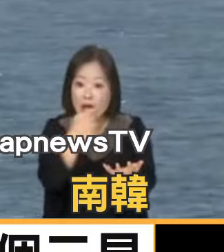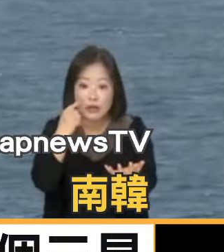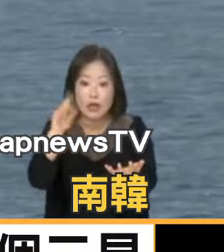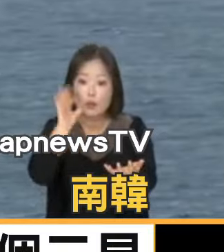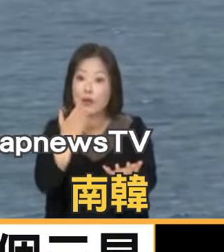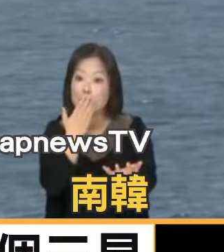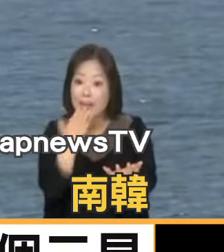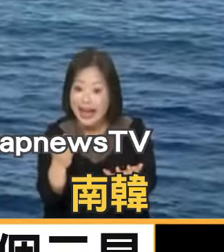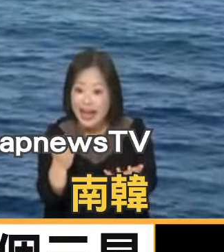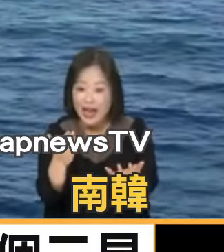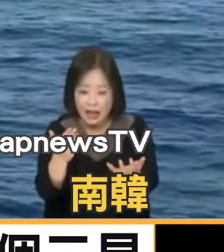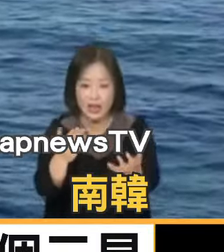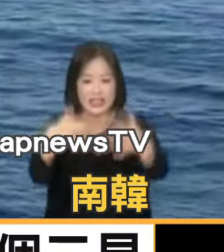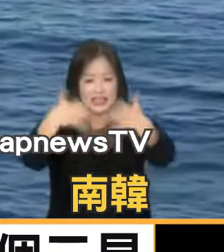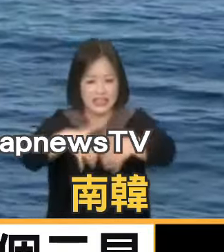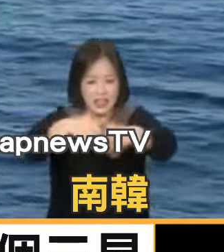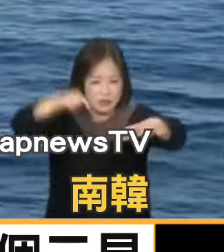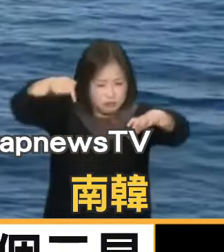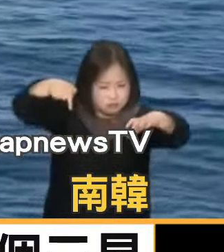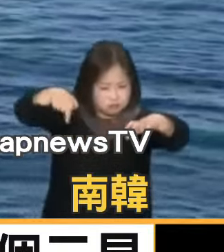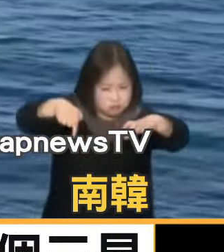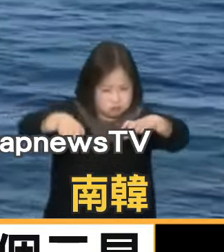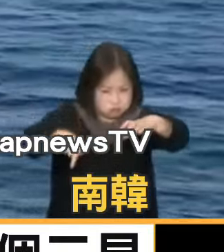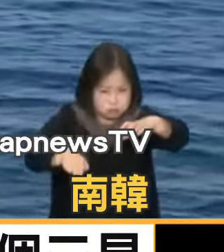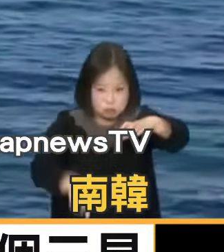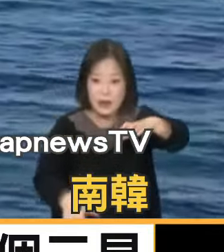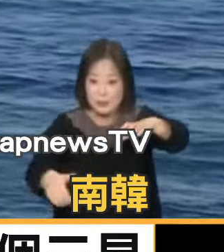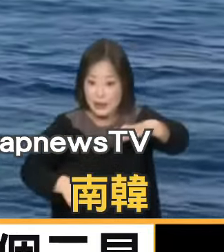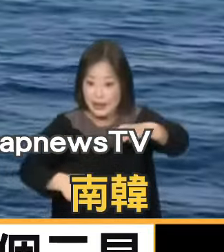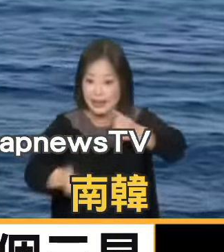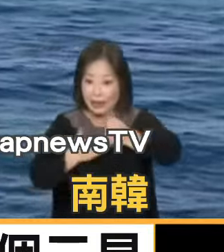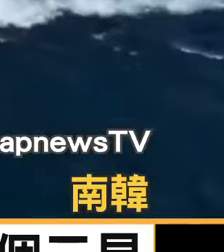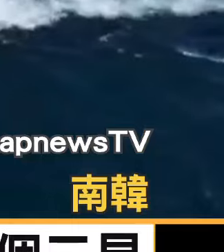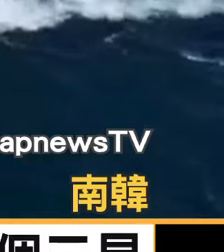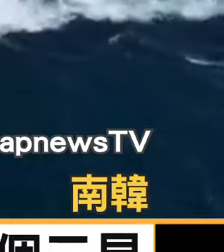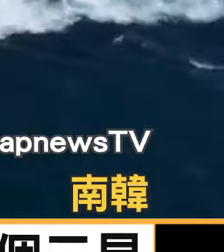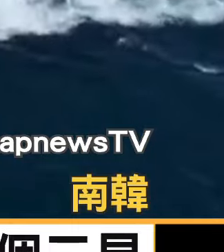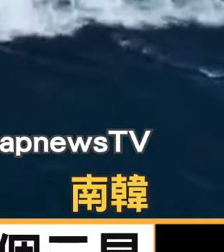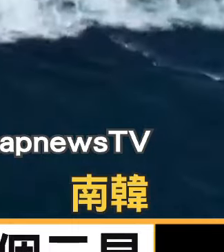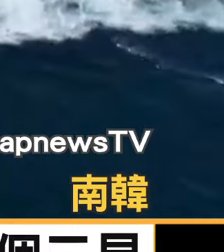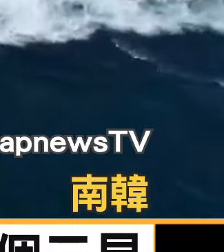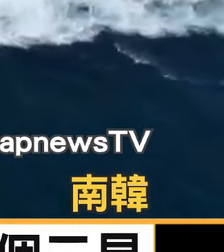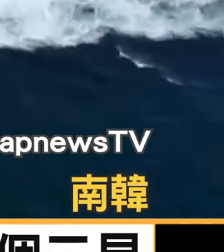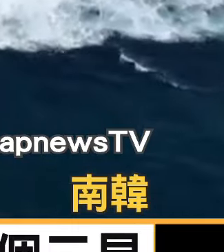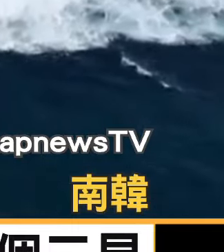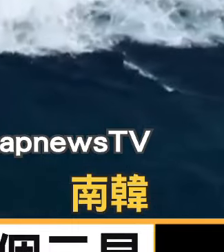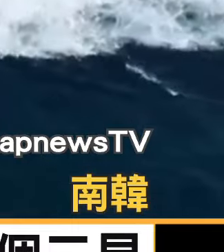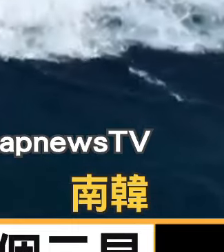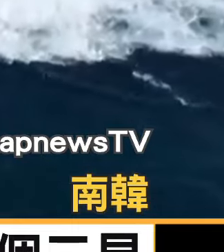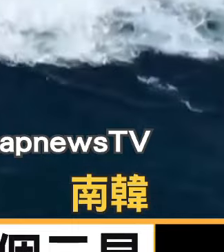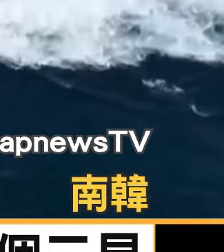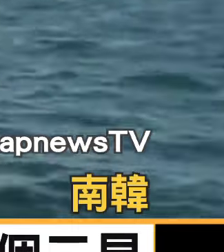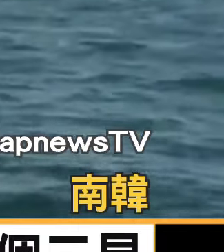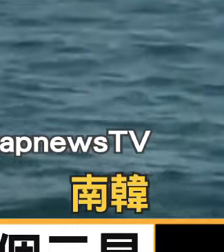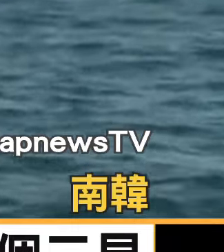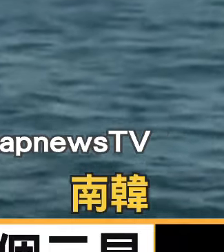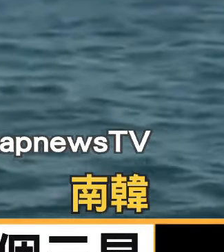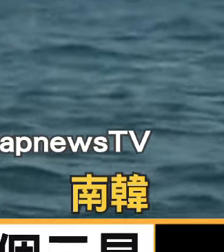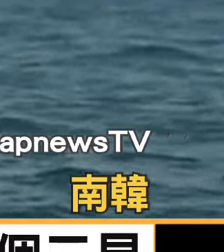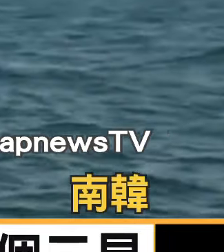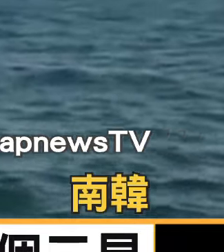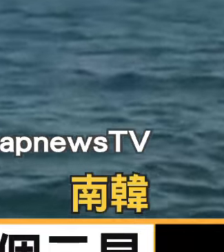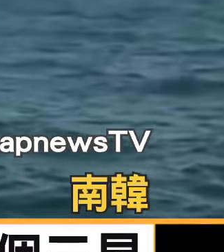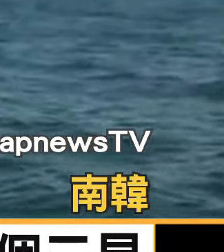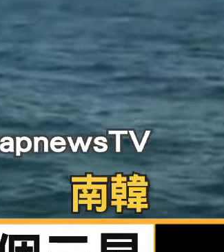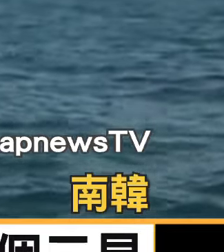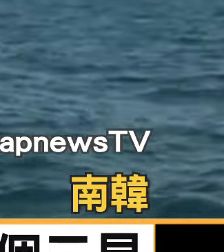片新油田的储量预估蕴藏140亿桶的石油和天然气，总价值将高达53兆台币，是三星电